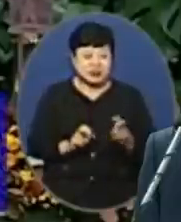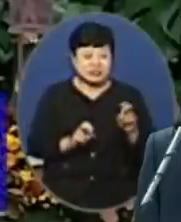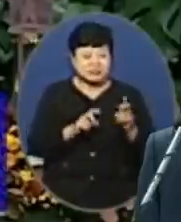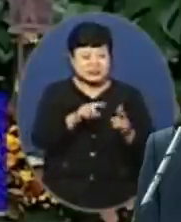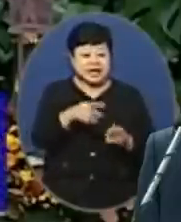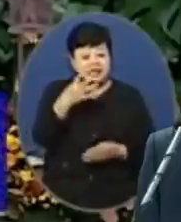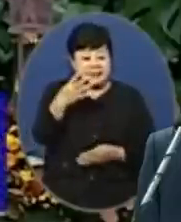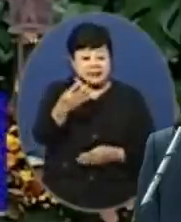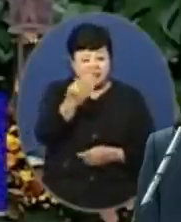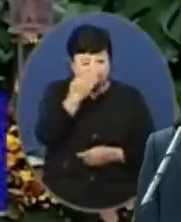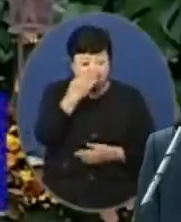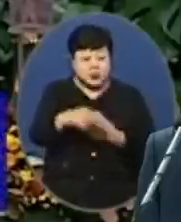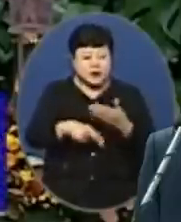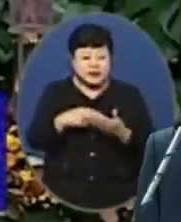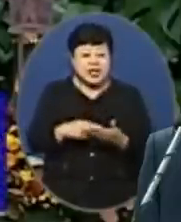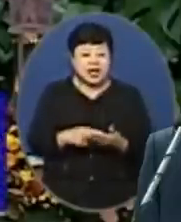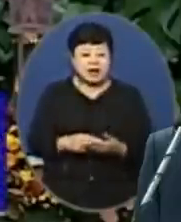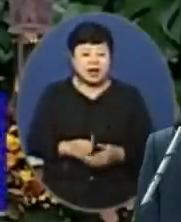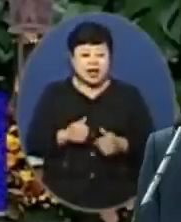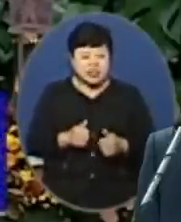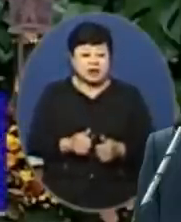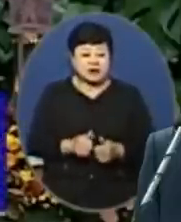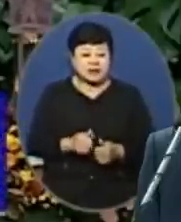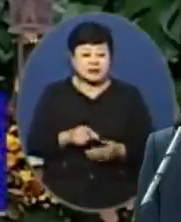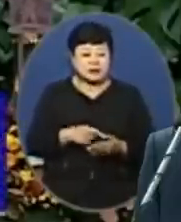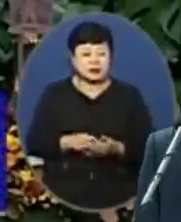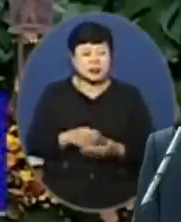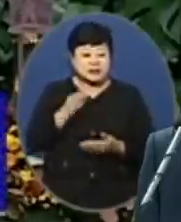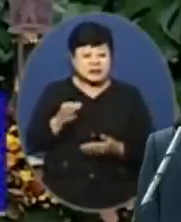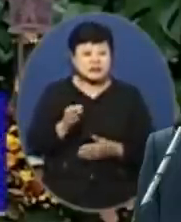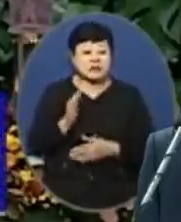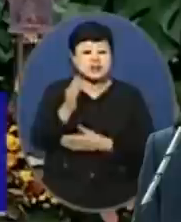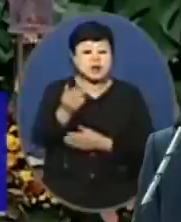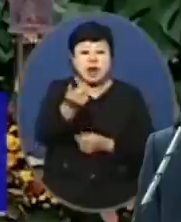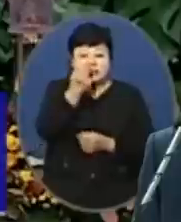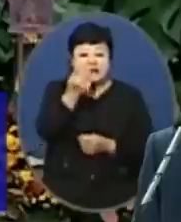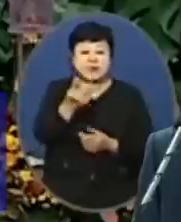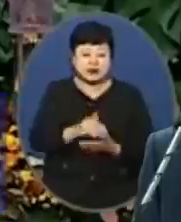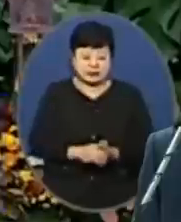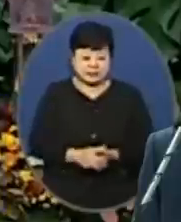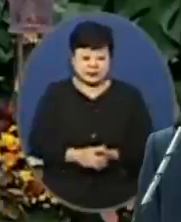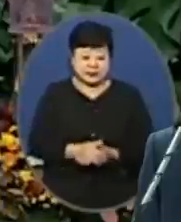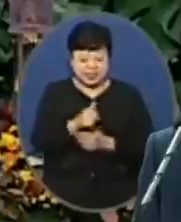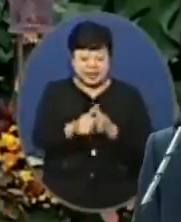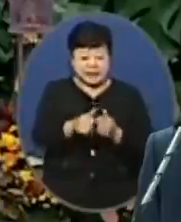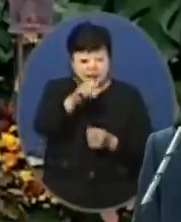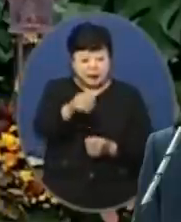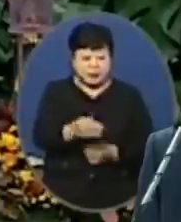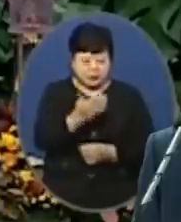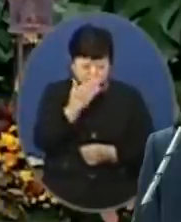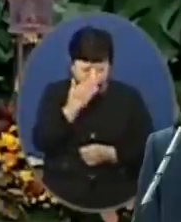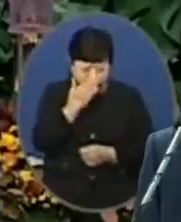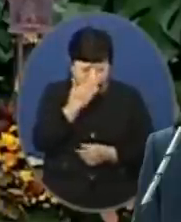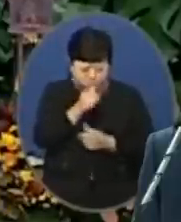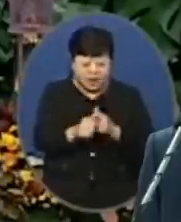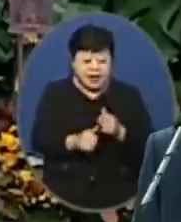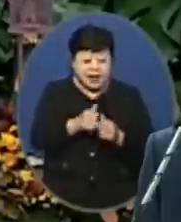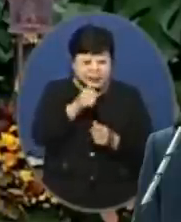경외함의 보상은 재물과 영광과 생명이니라. 우리가 하나님 앞에 겸손하고